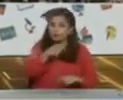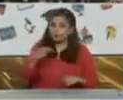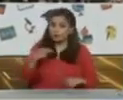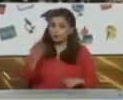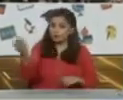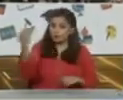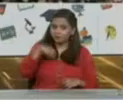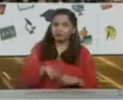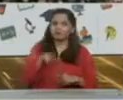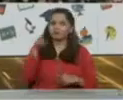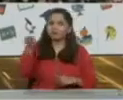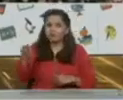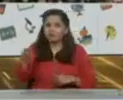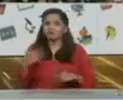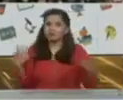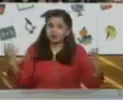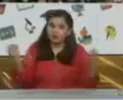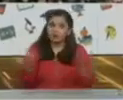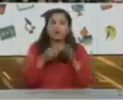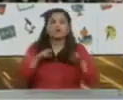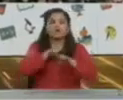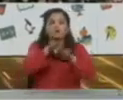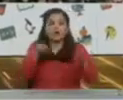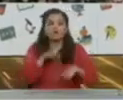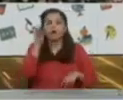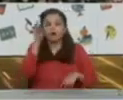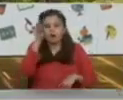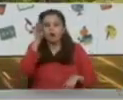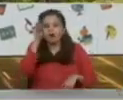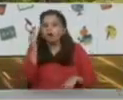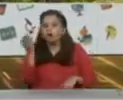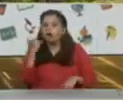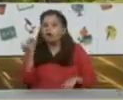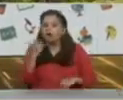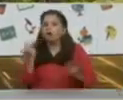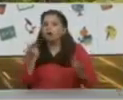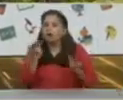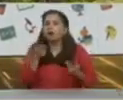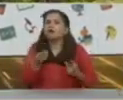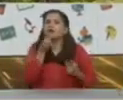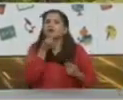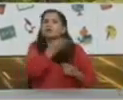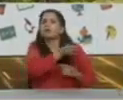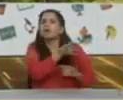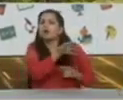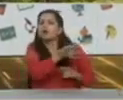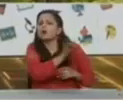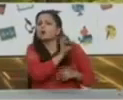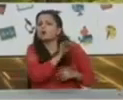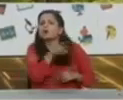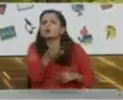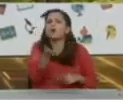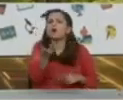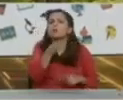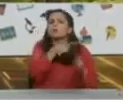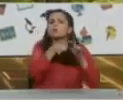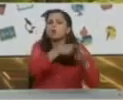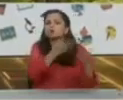उनकी बातें पूरा परिवार सुने कि किस प्रकार के खाने का क्या महत्व है,